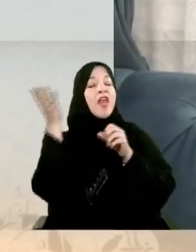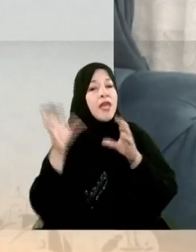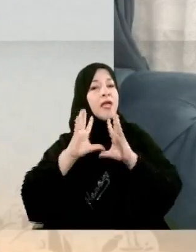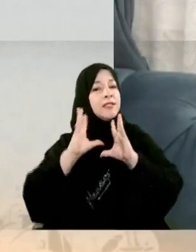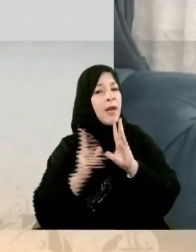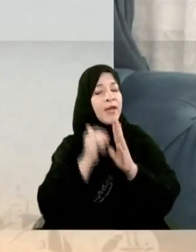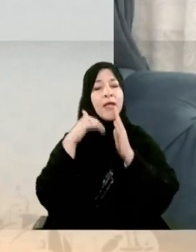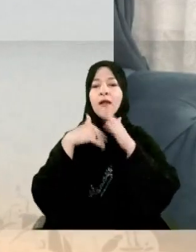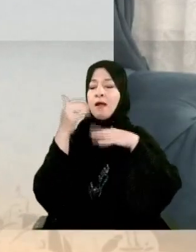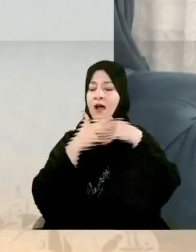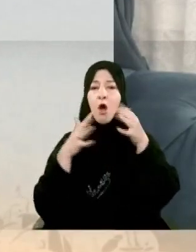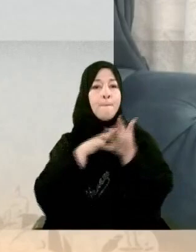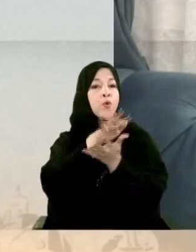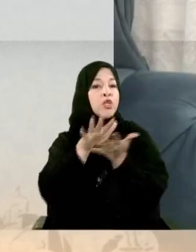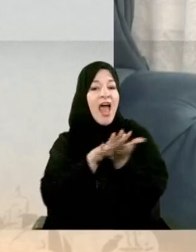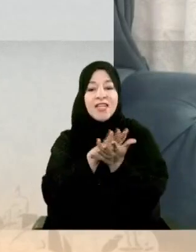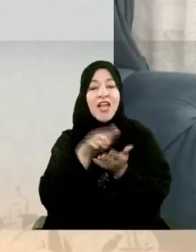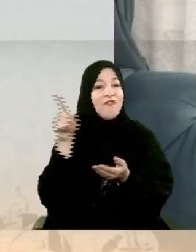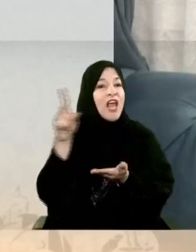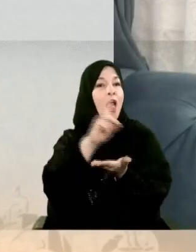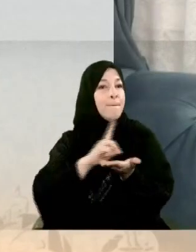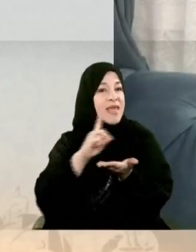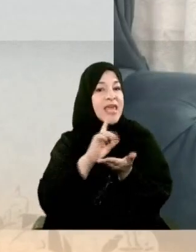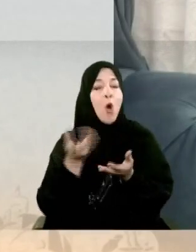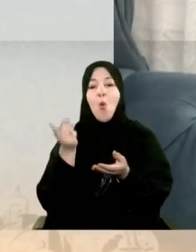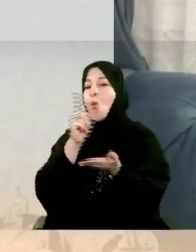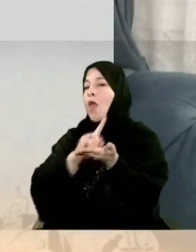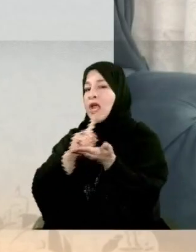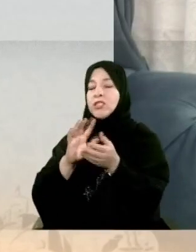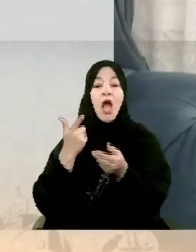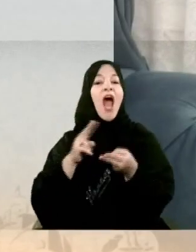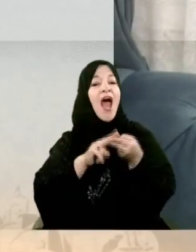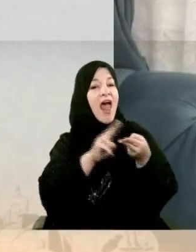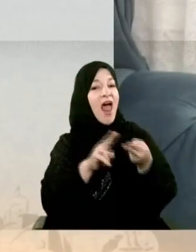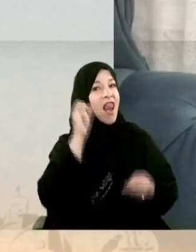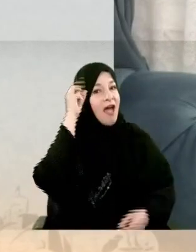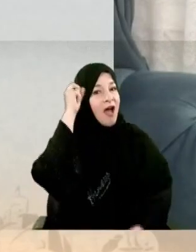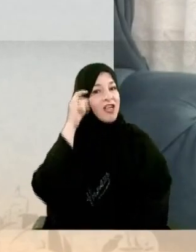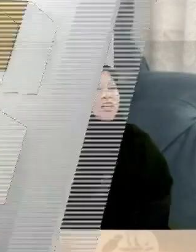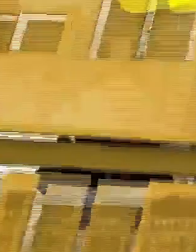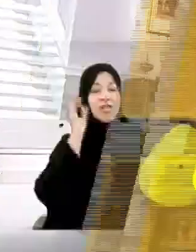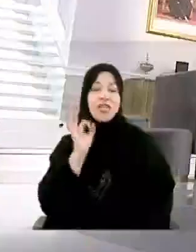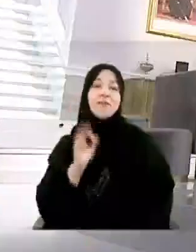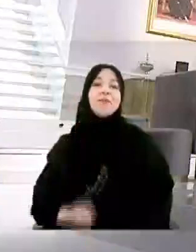تنمي القدرة على حل مشكلات من الواقع وإيجاد حلول لهن بطريقة مبتكرة.